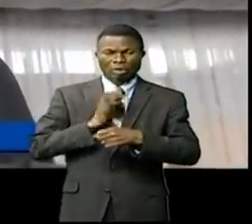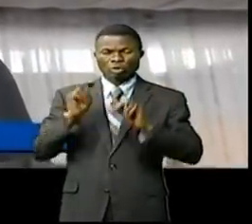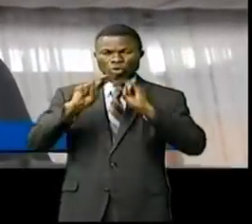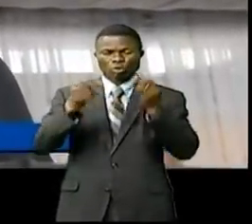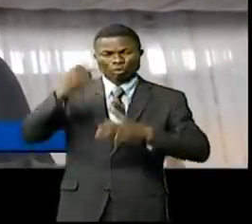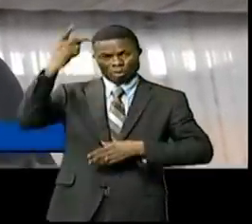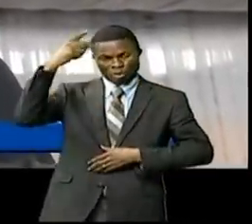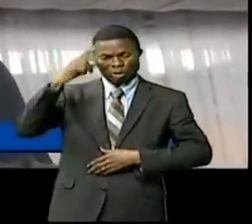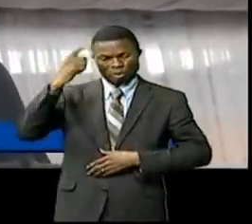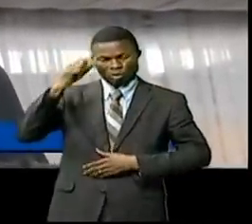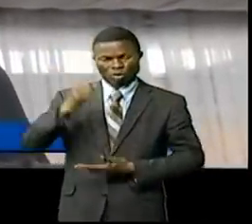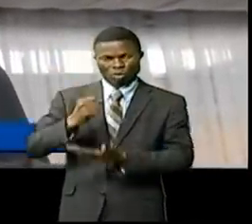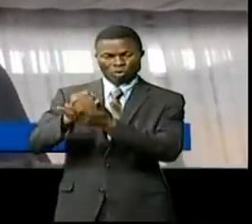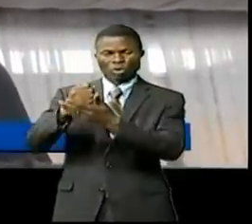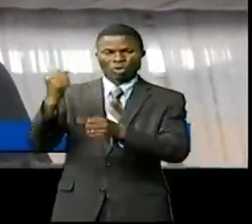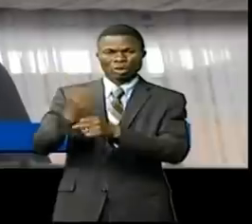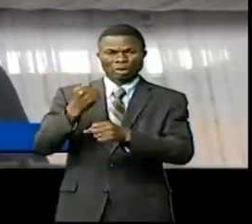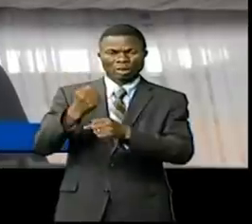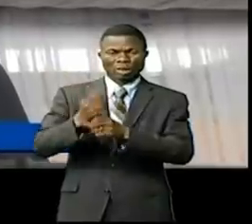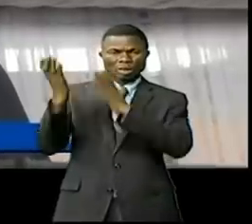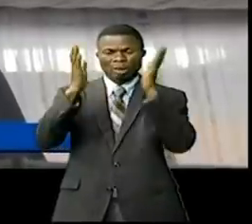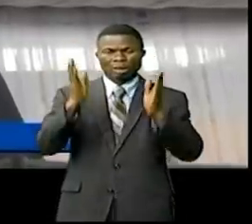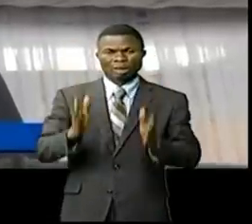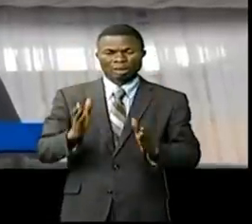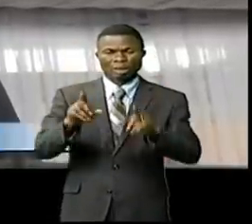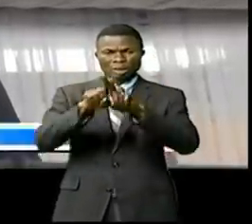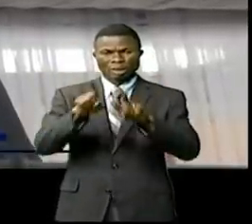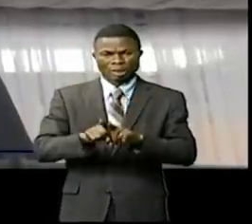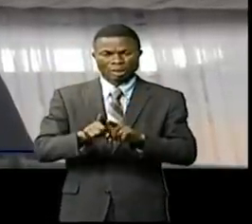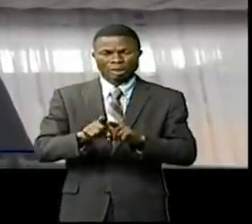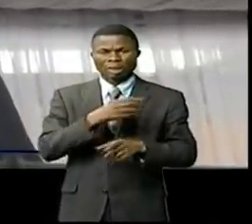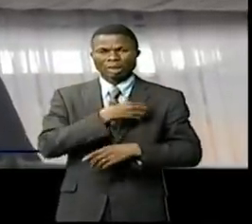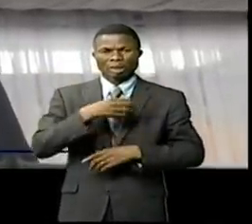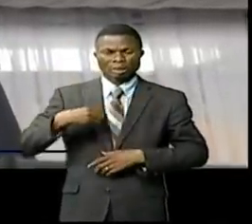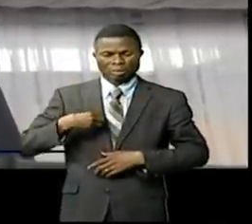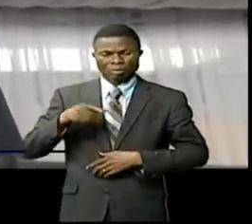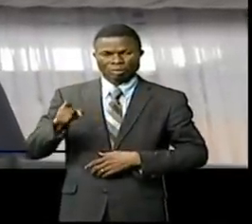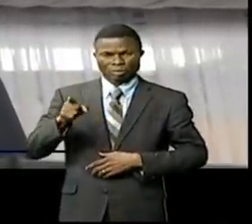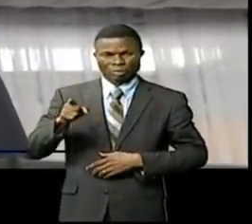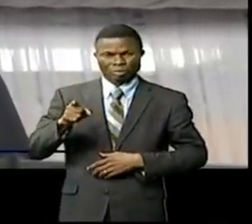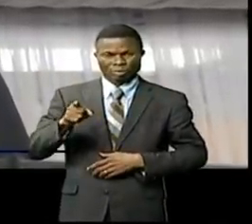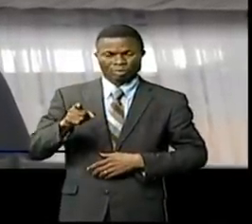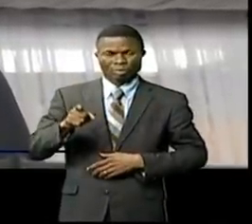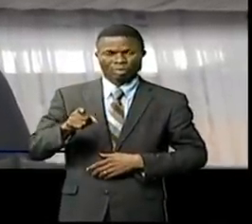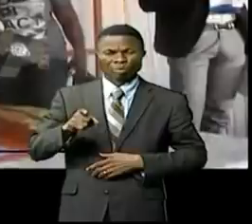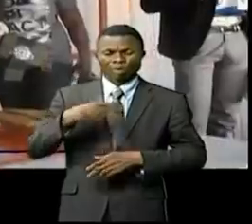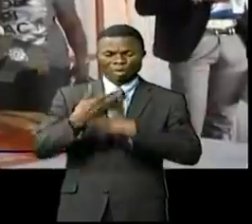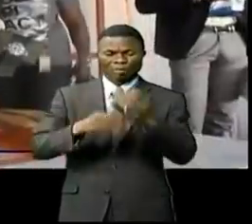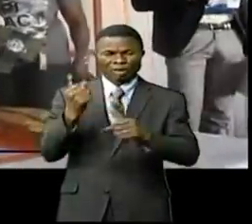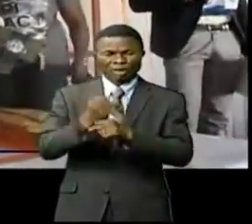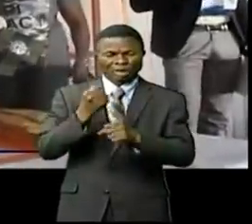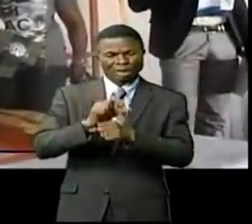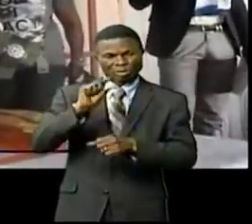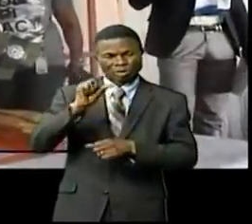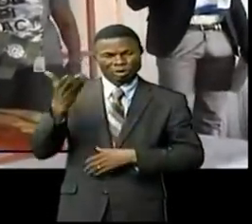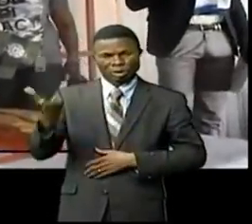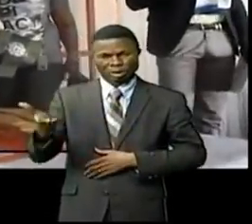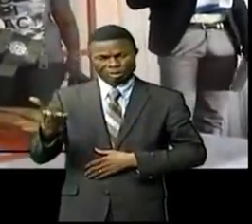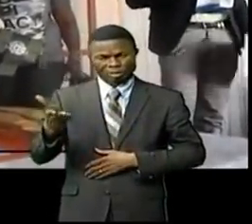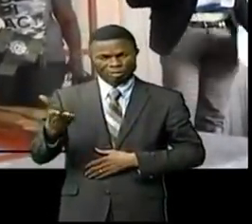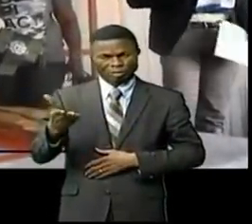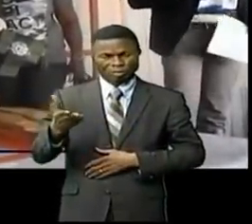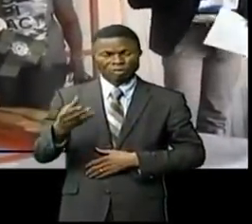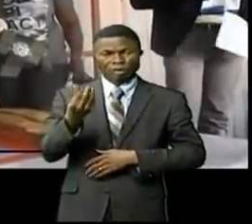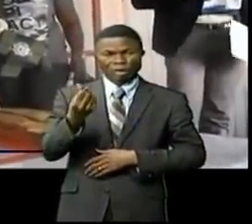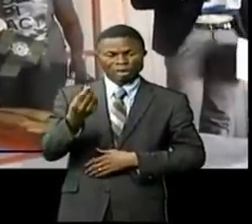pour soutenir les activités commerciales et de nos membres qui exercent de petits commerces. Il y a lieu de signaler que ces